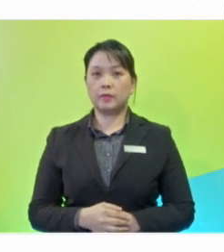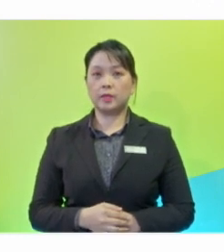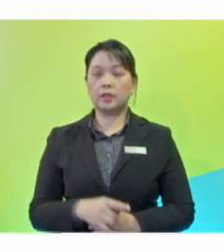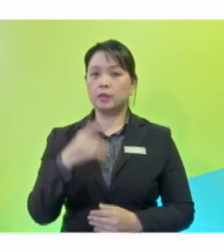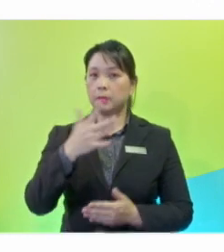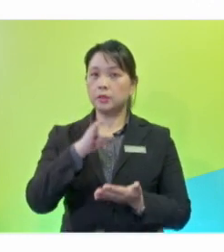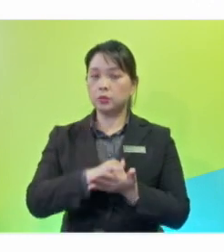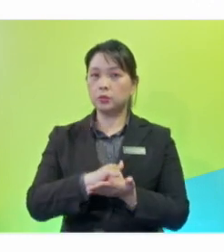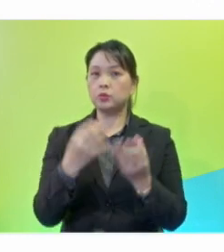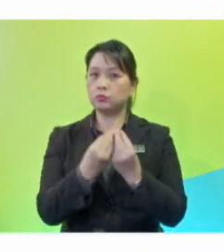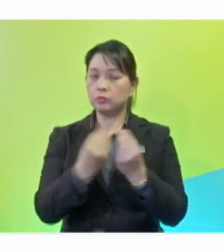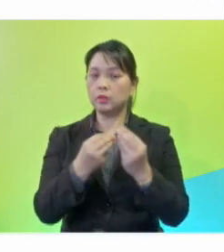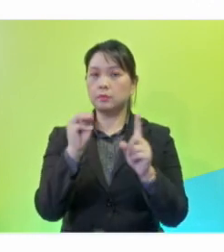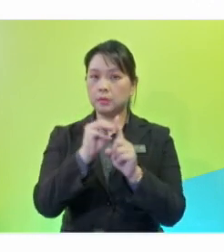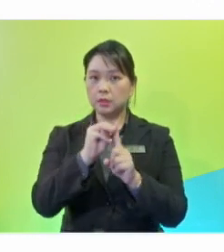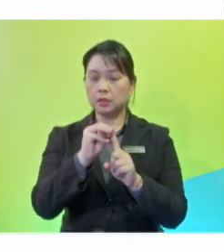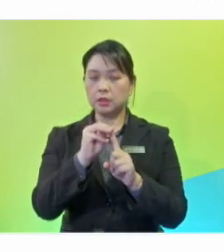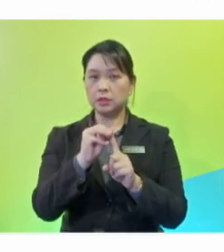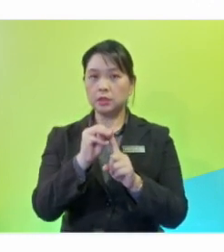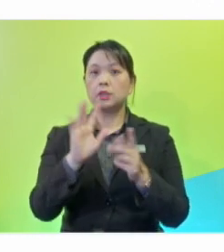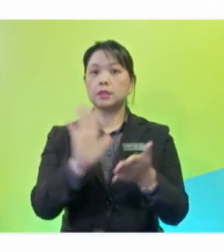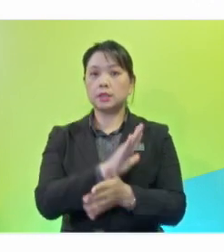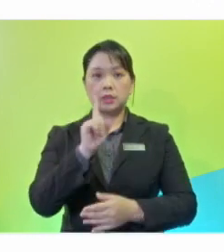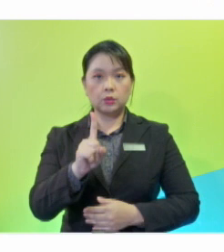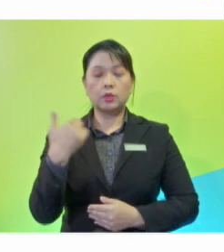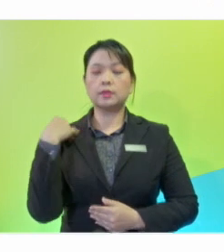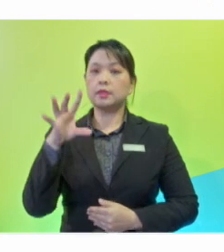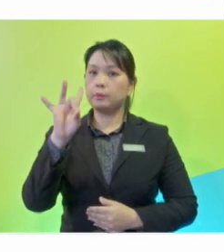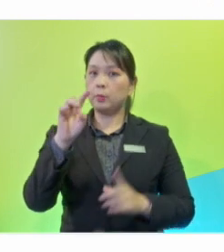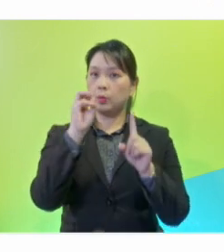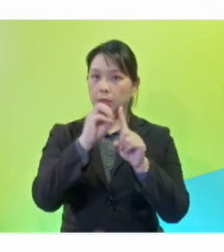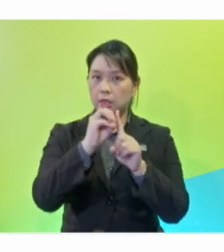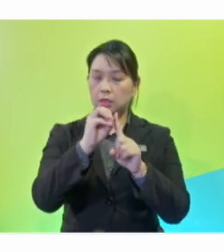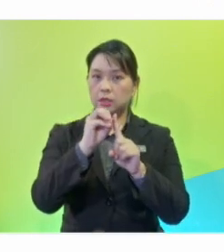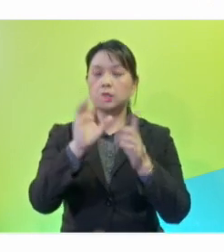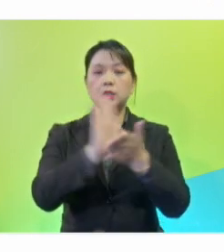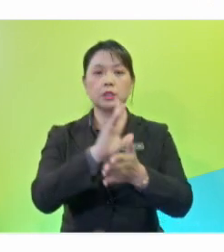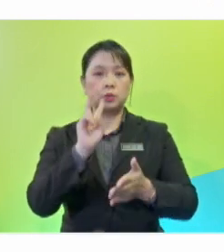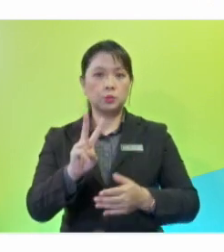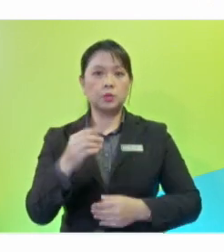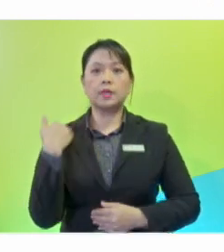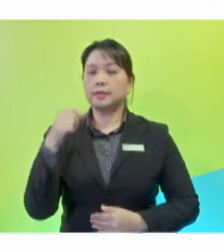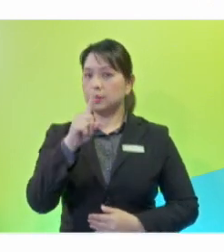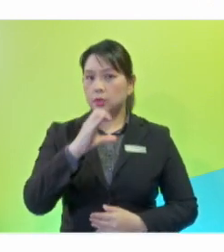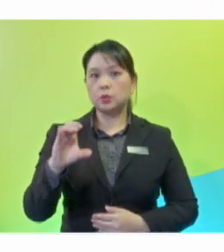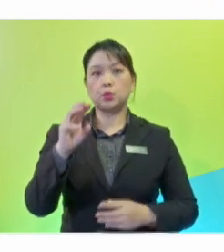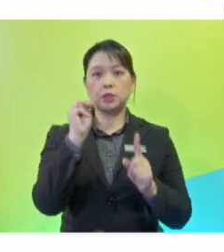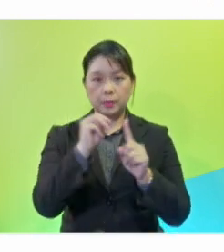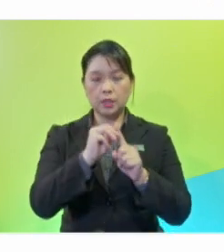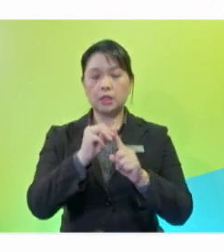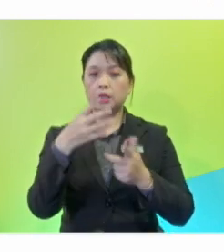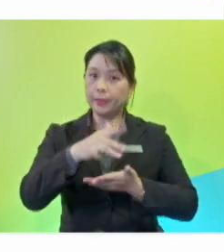segi jumlah Makkah kebiasaan ini jumlah marka yaitu kertas 180 marka ee dan kertas dua 100 maka daya